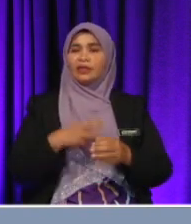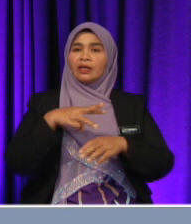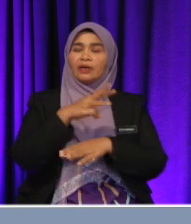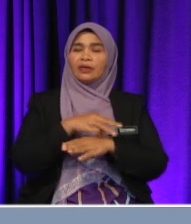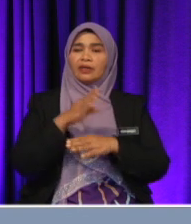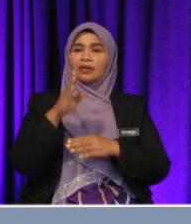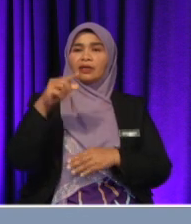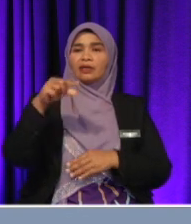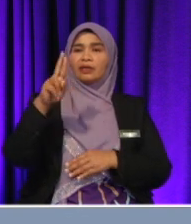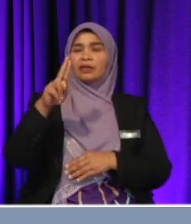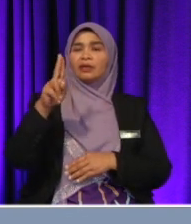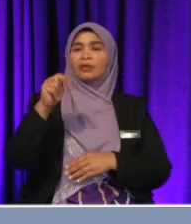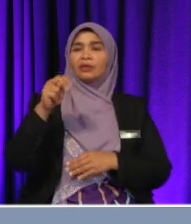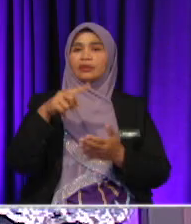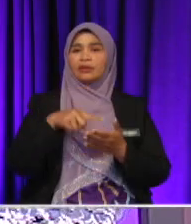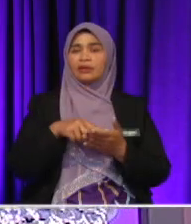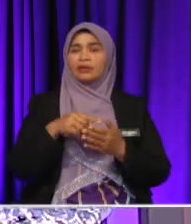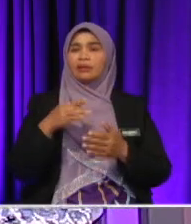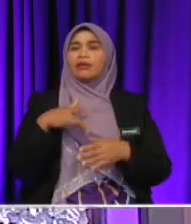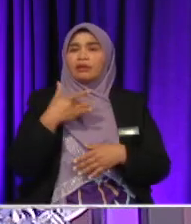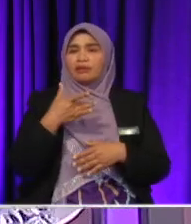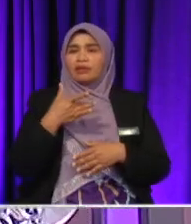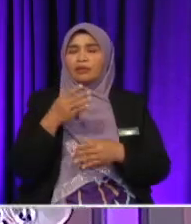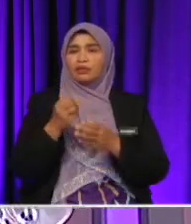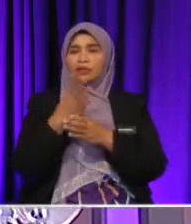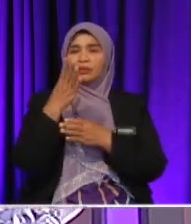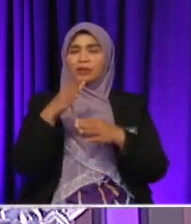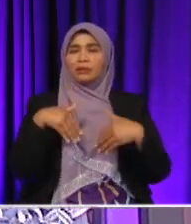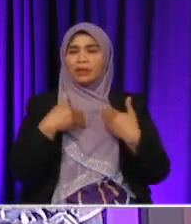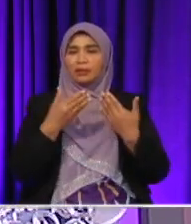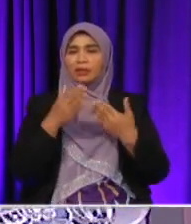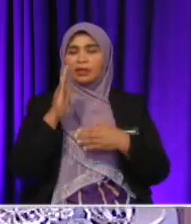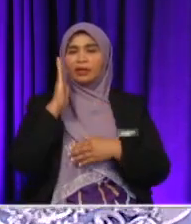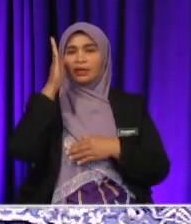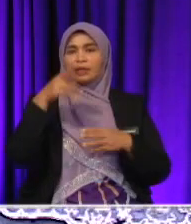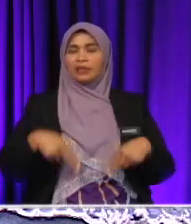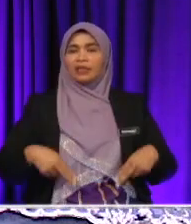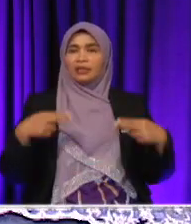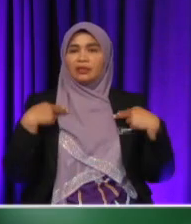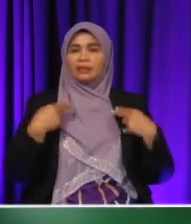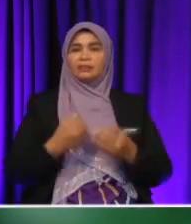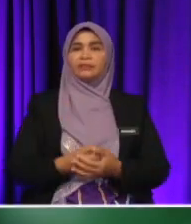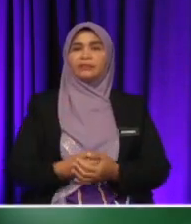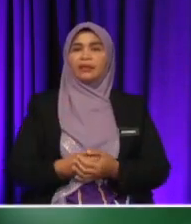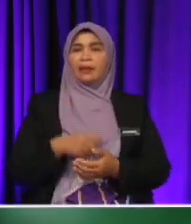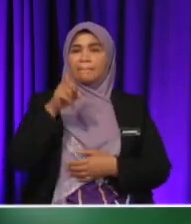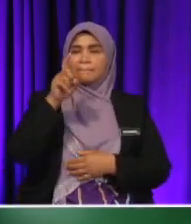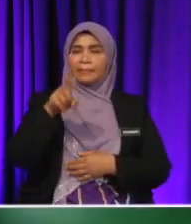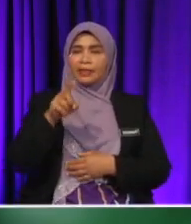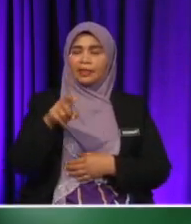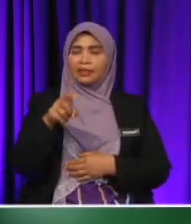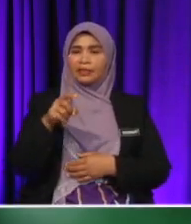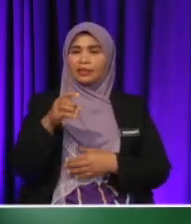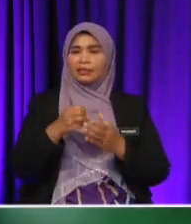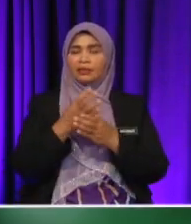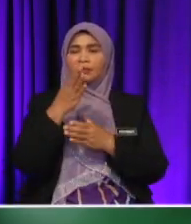ini panas agak-agak Tuhan macam mana yang akan hidup pastinya itu